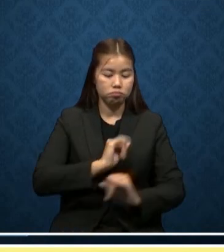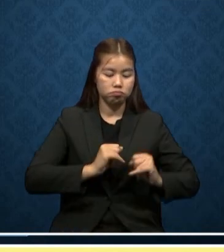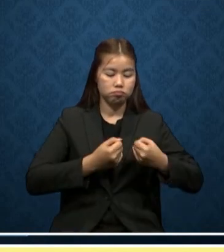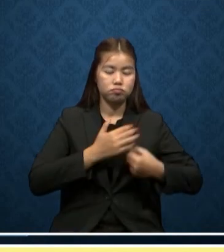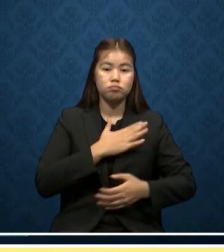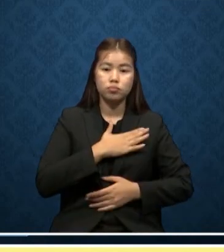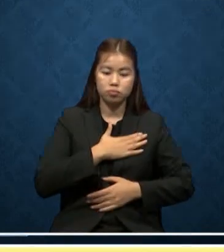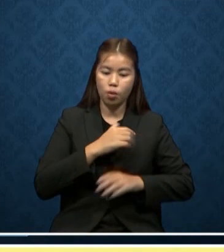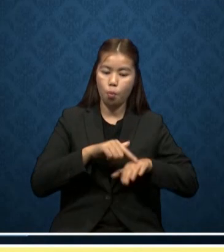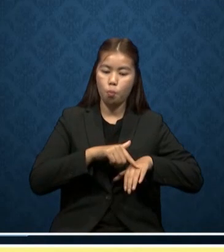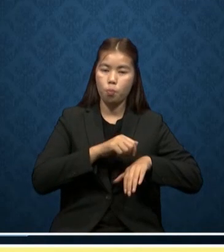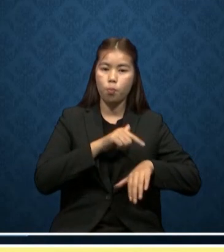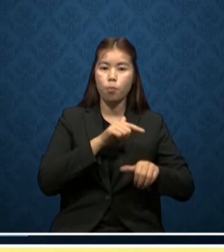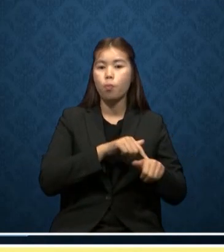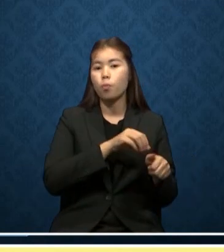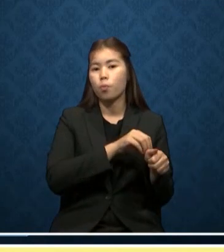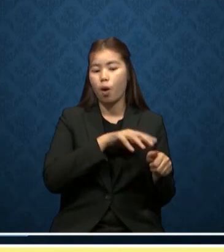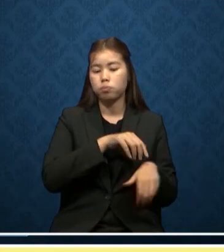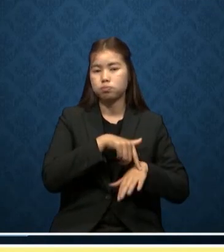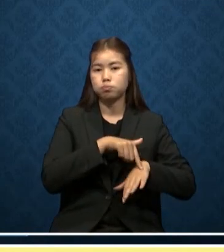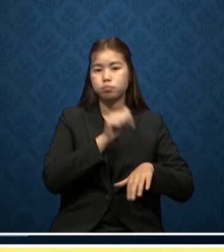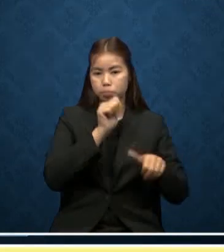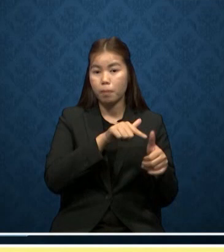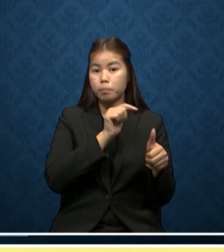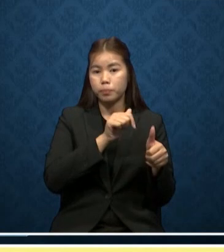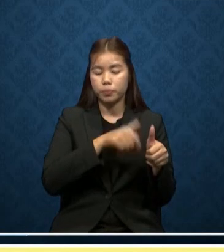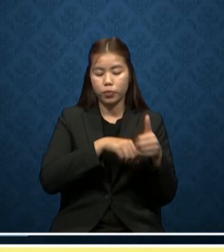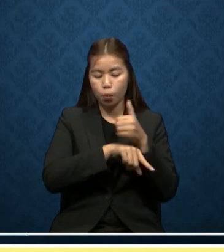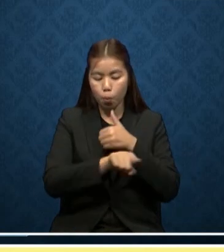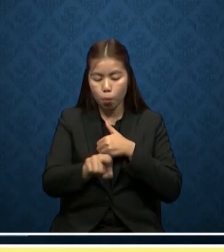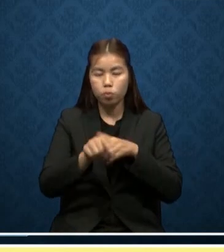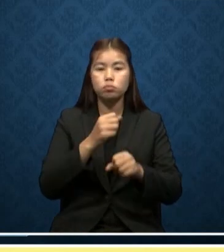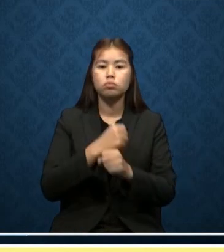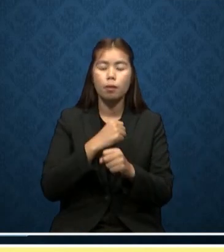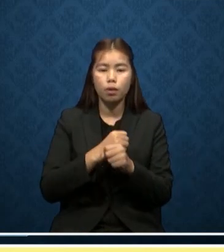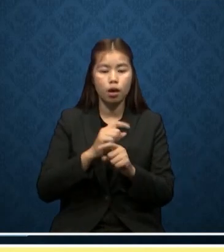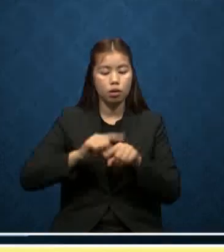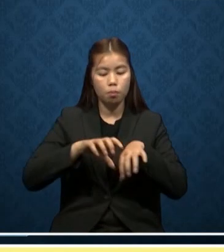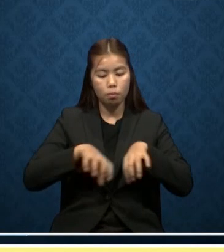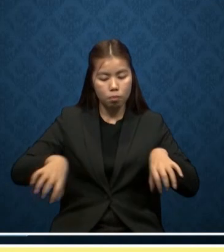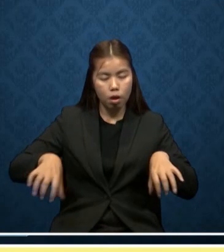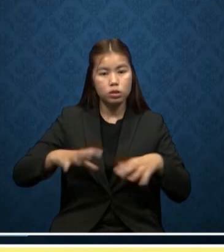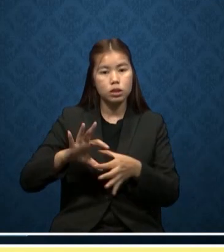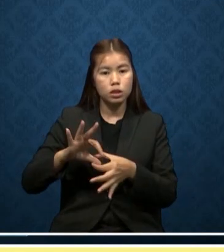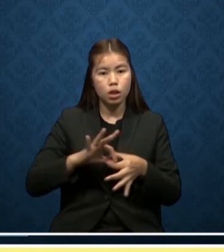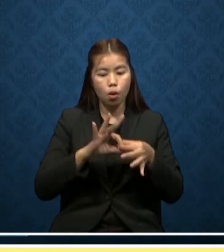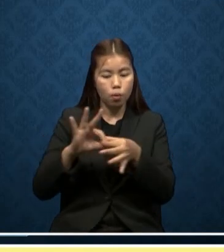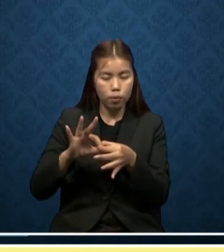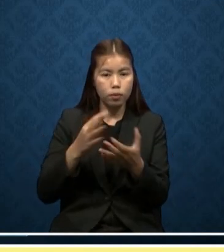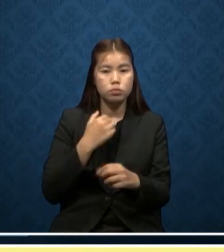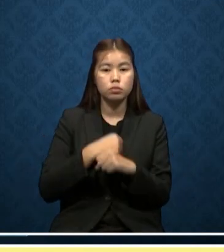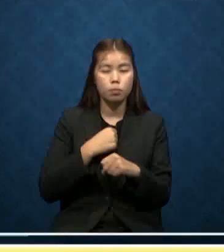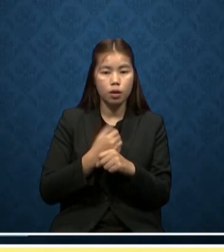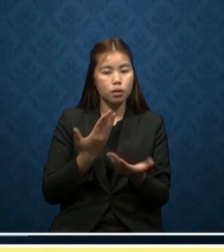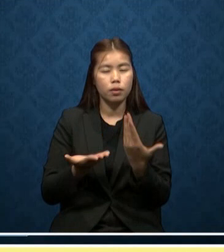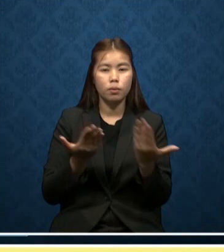ในการขับเคลื่อนการดำเนินงานการประสานงานและการบูรณาการระหว่างหน่วยงานที่เกี่ยวข้องเพื่อการดำเนิน